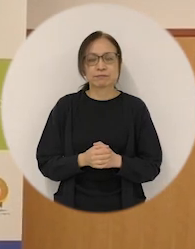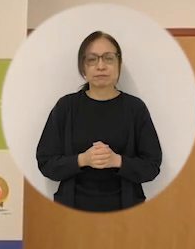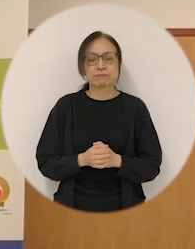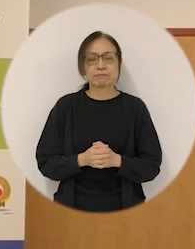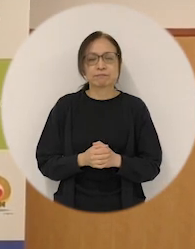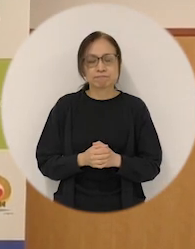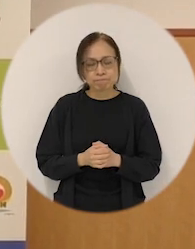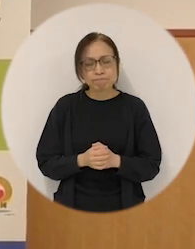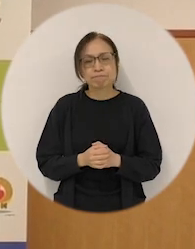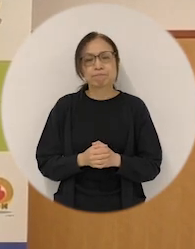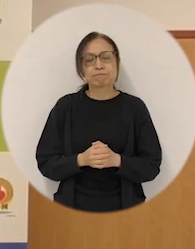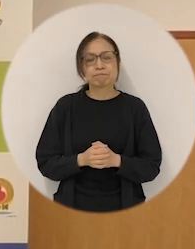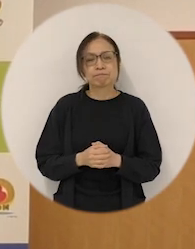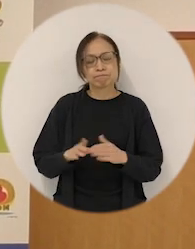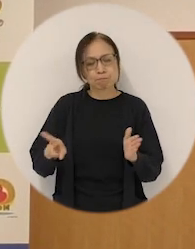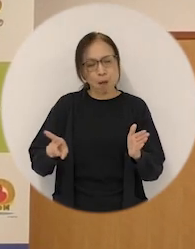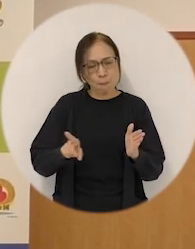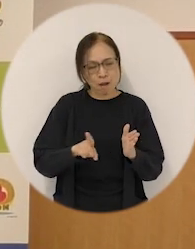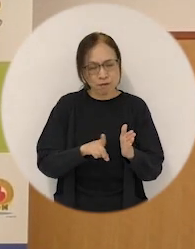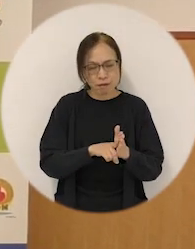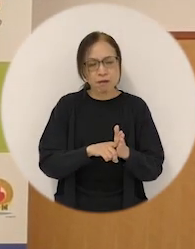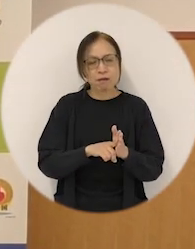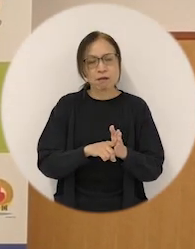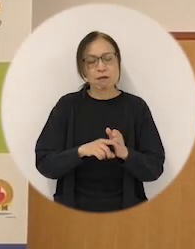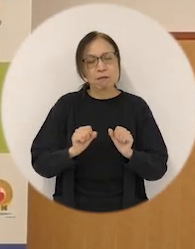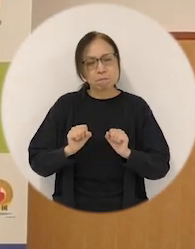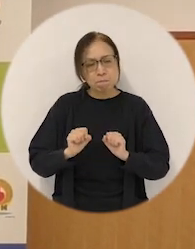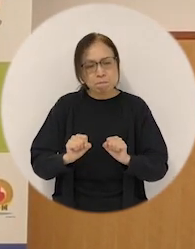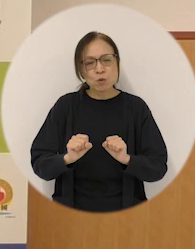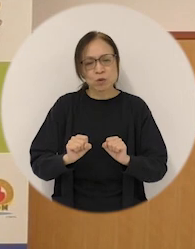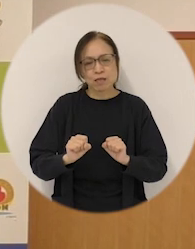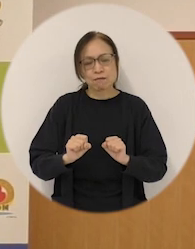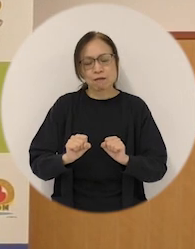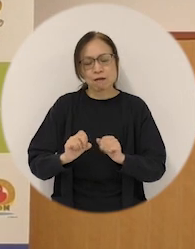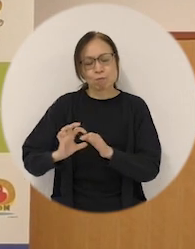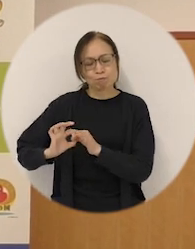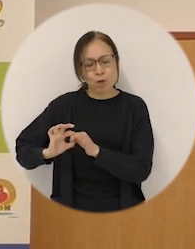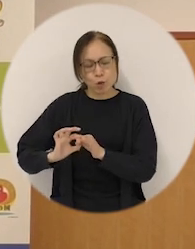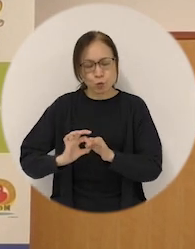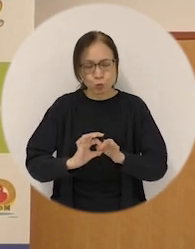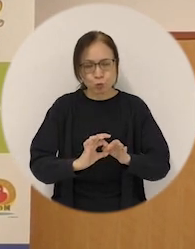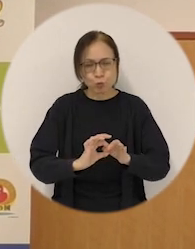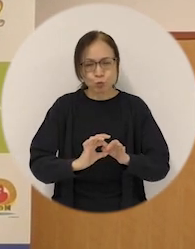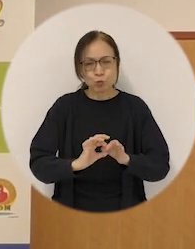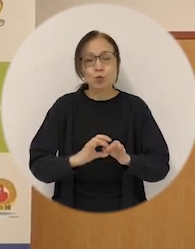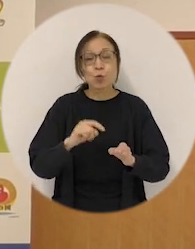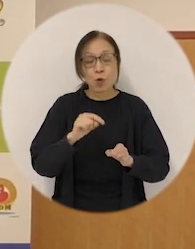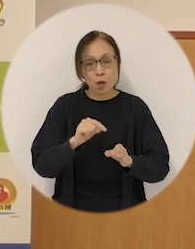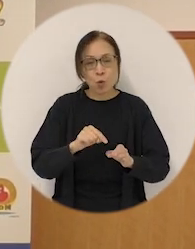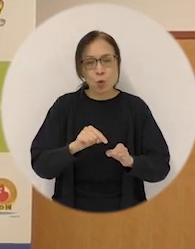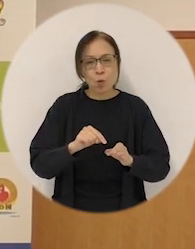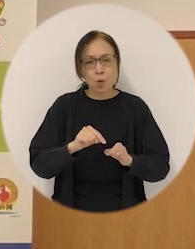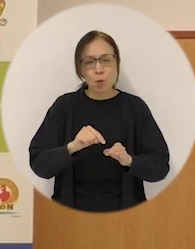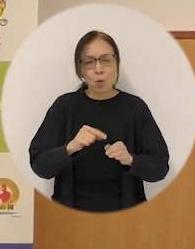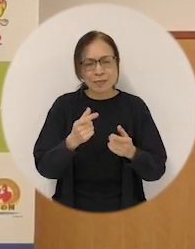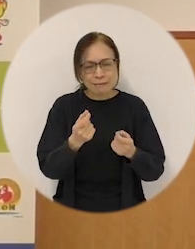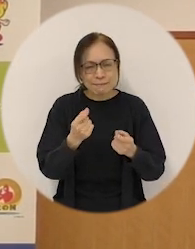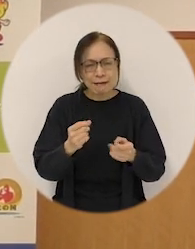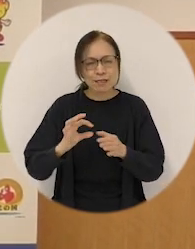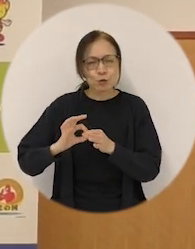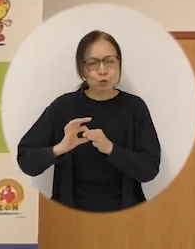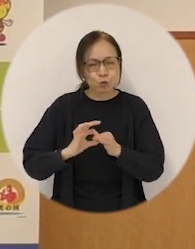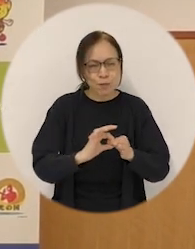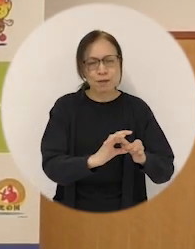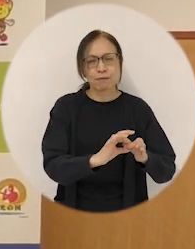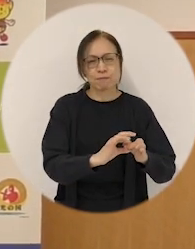まあ、これまで取り組んできた継続的なものをまずしっかりと進めていくことと、あと